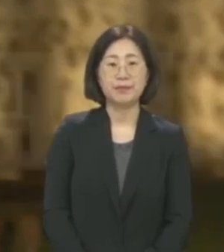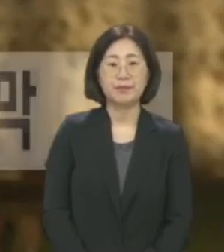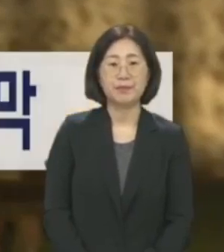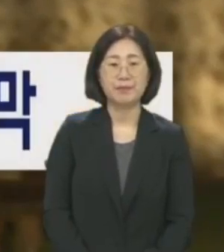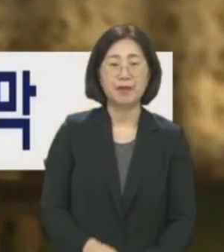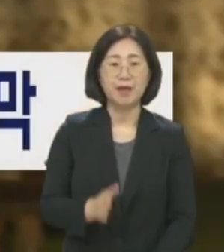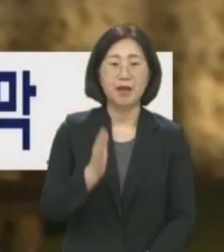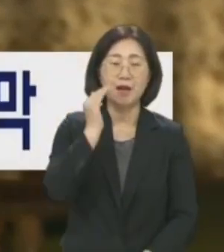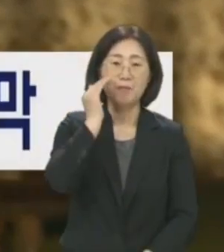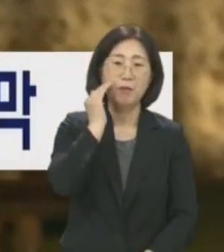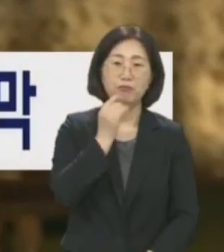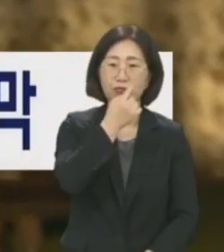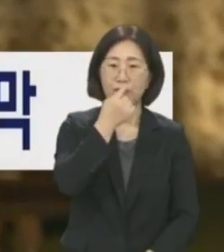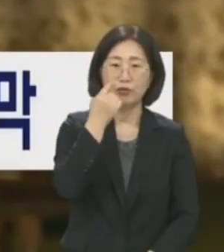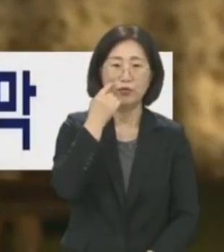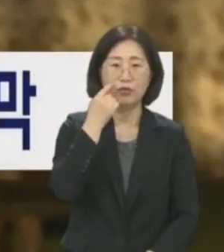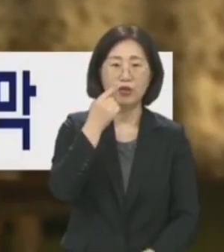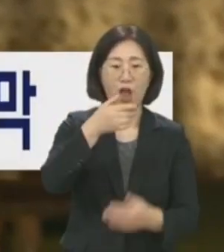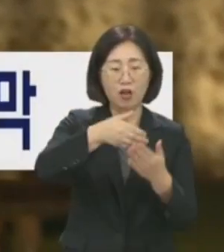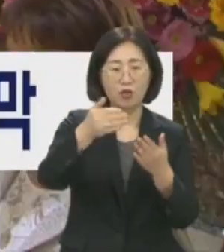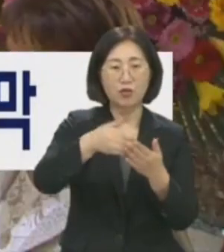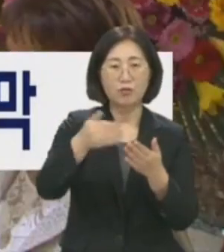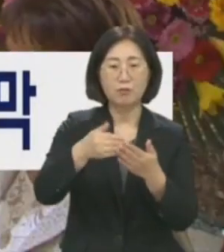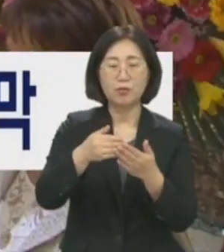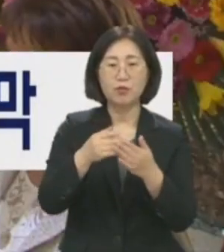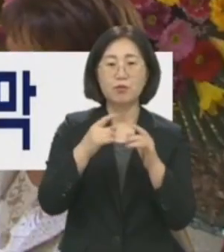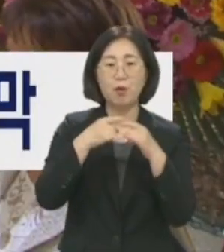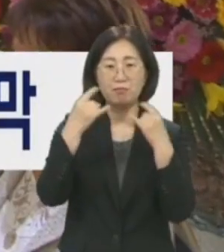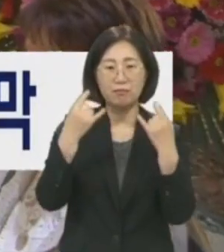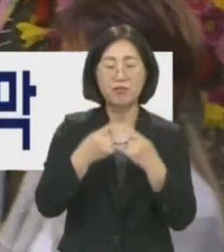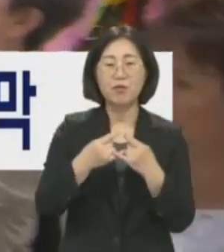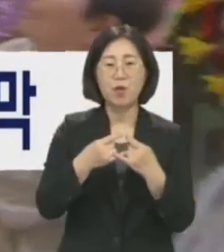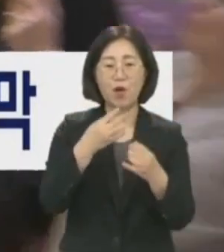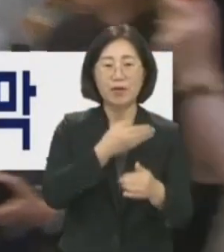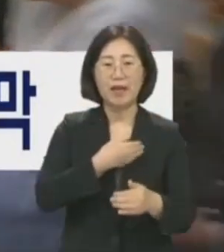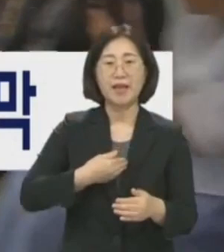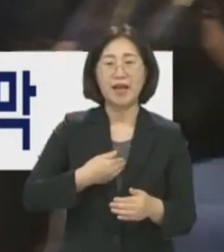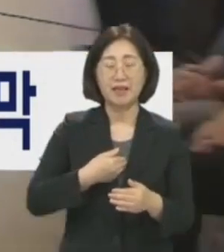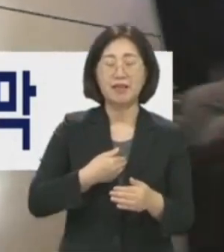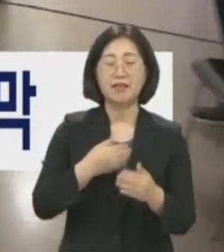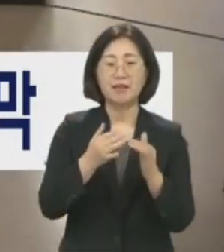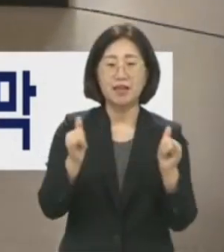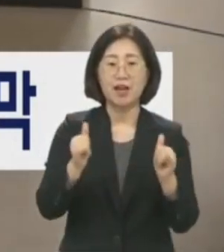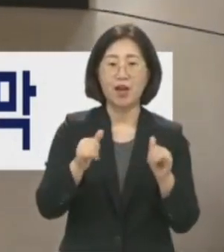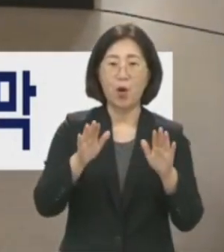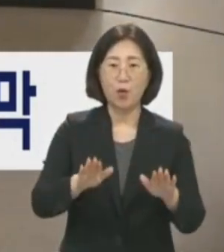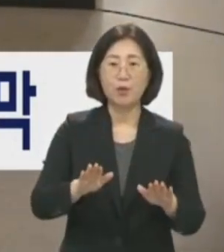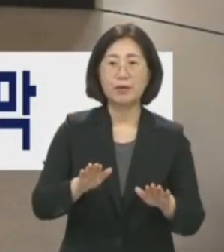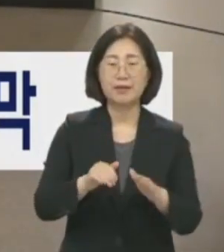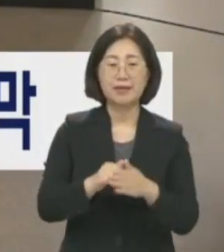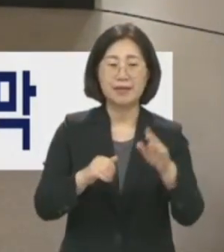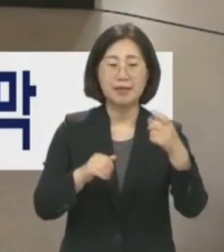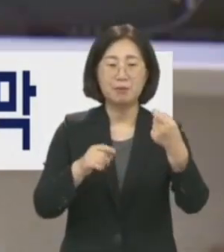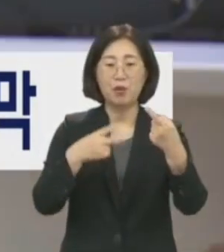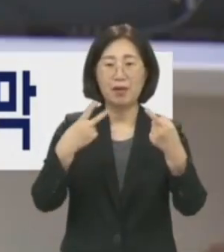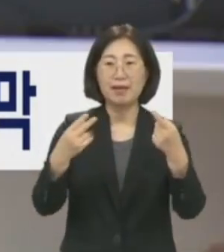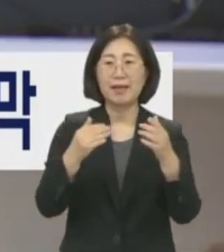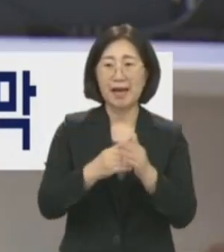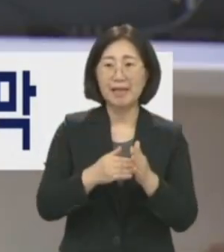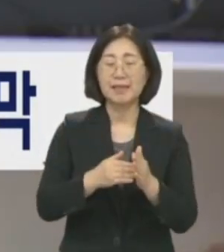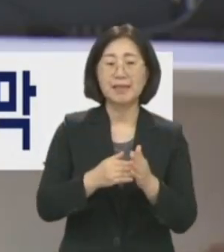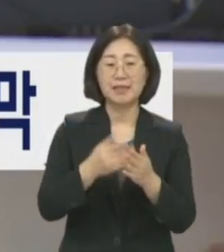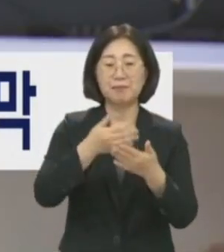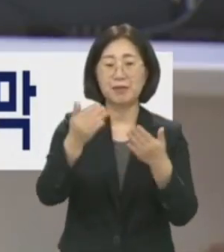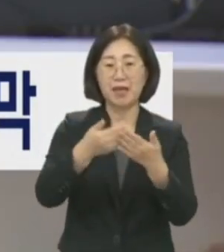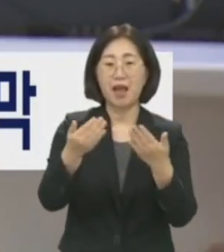푸른눈의 수목 이로와 프랑스 제자들 기획전이 이흥로 미술관에서 오늘부터 오는 11월 2일까지 열립니다